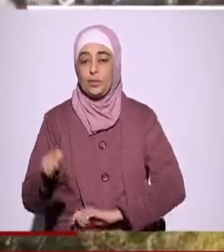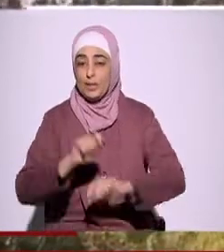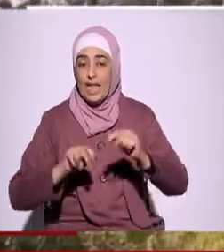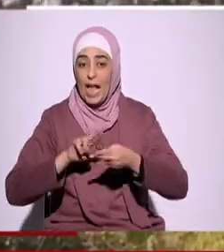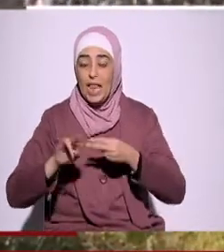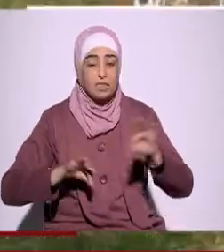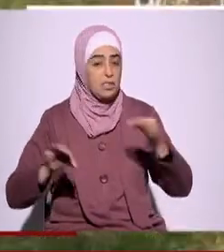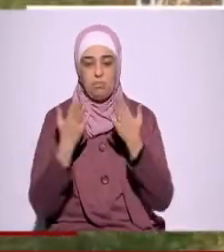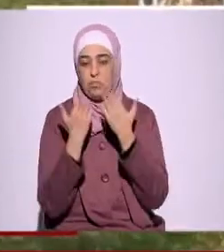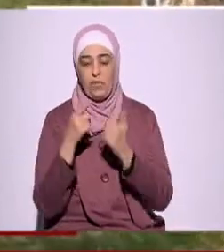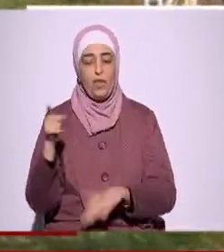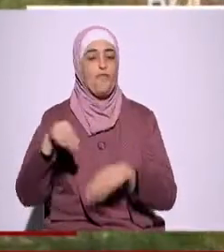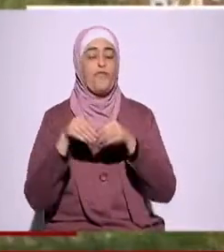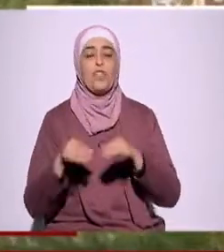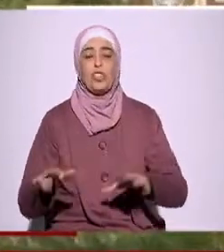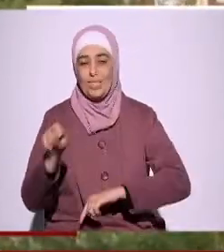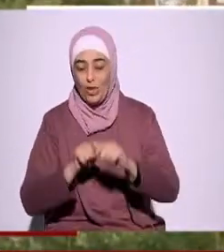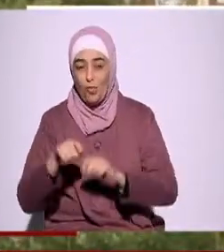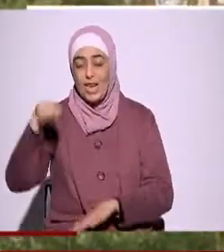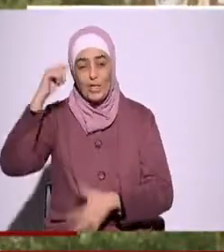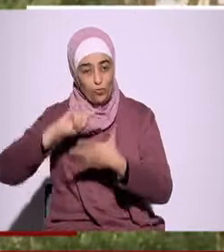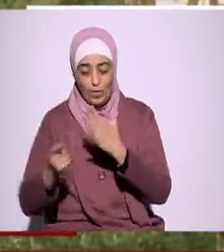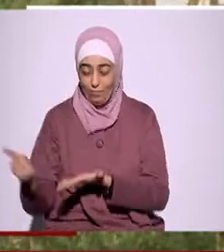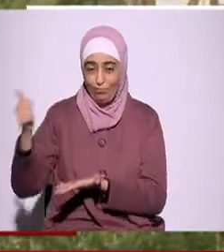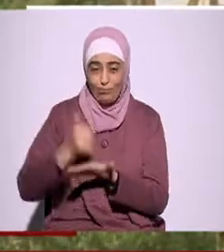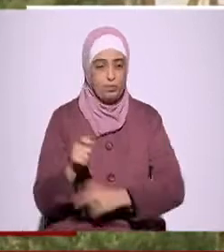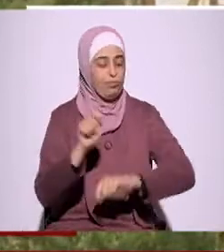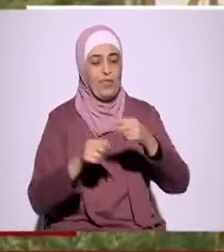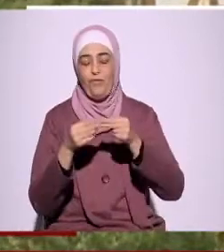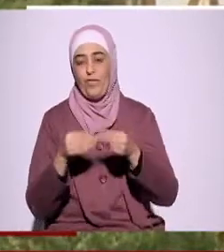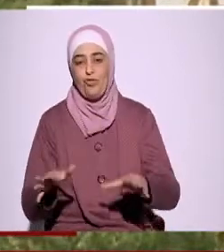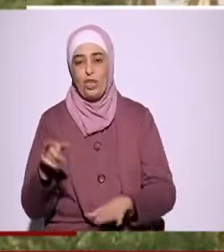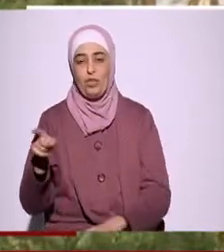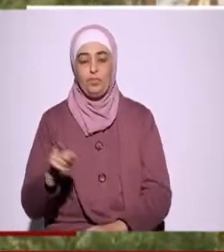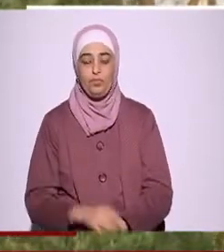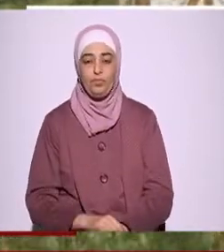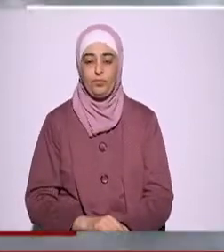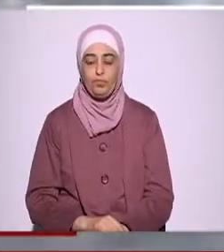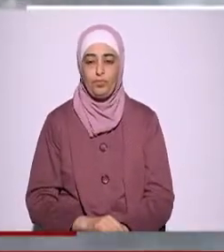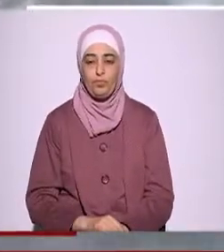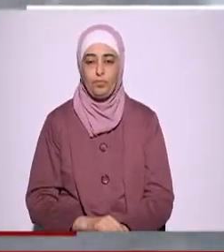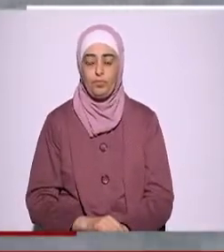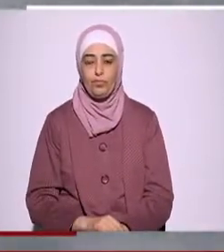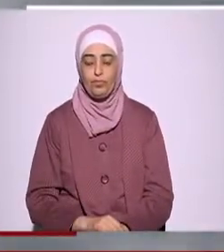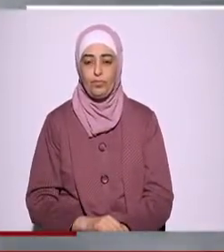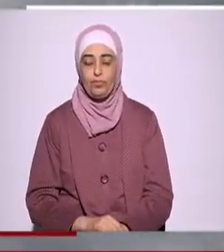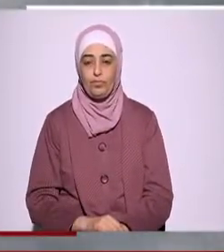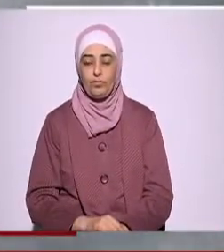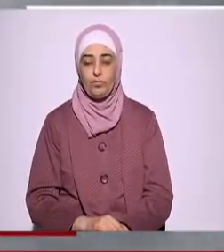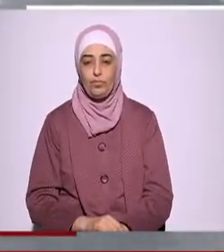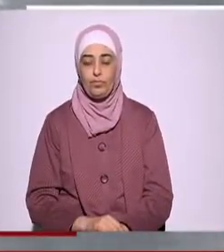والضغوط الناعم، ولقد فشلوا تماما في هذا الأمر. والدليل على ذلك الآن الشارع السوداني كله خارج